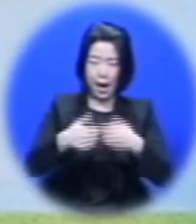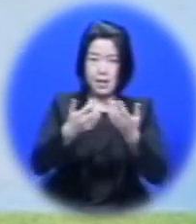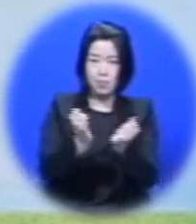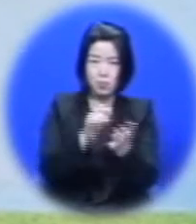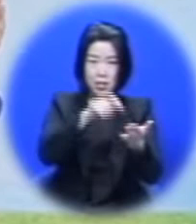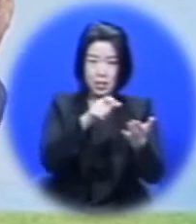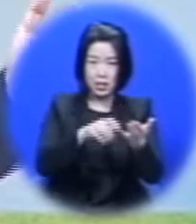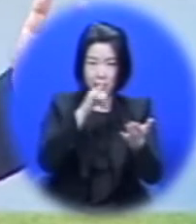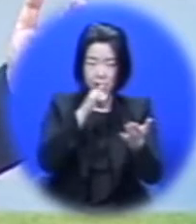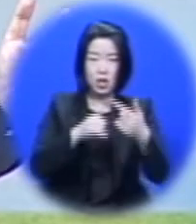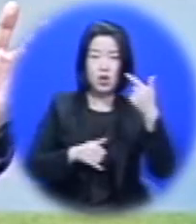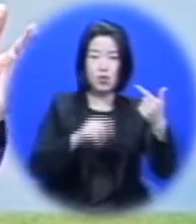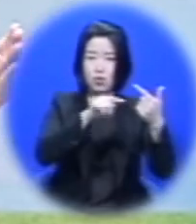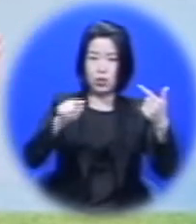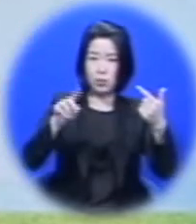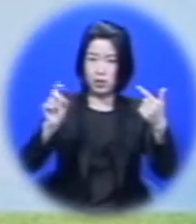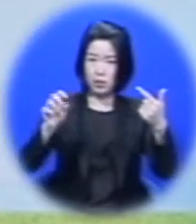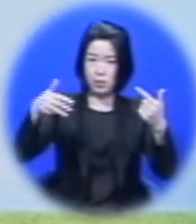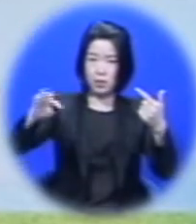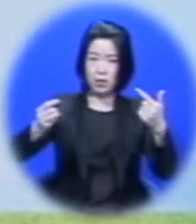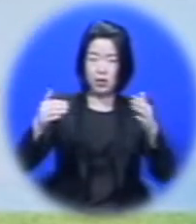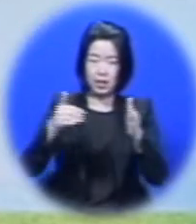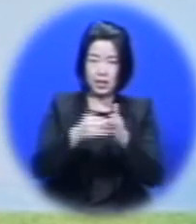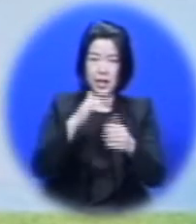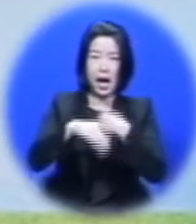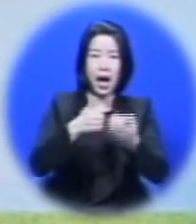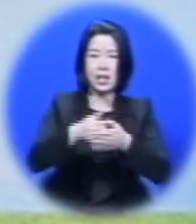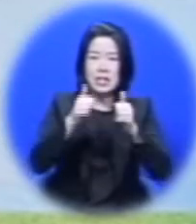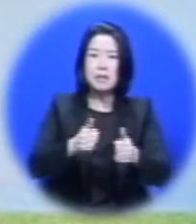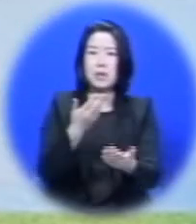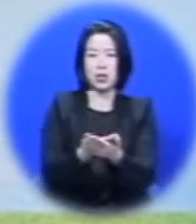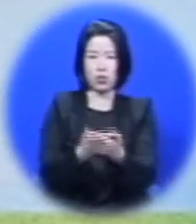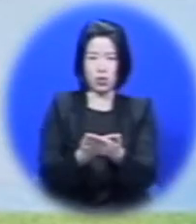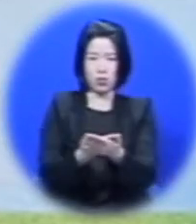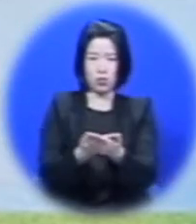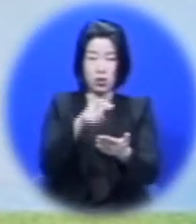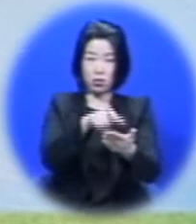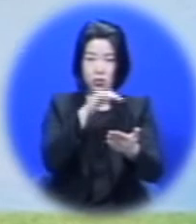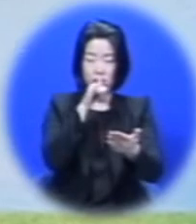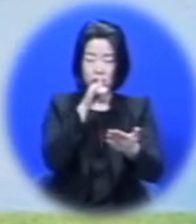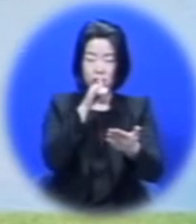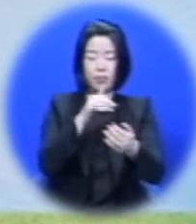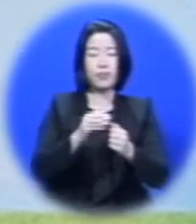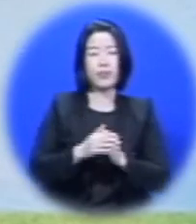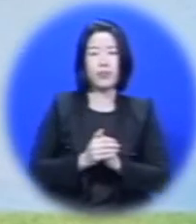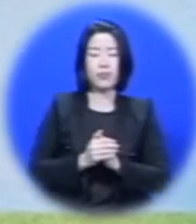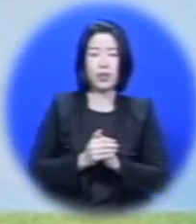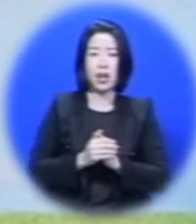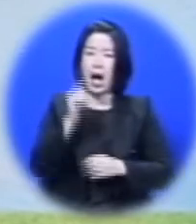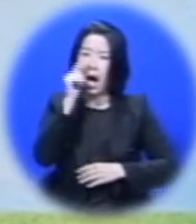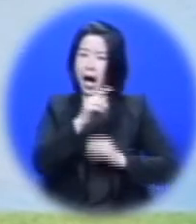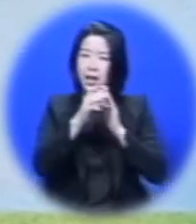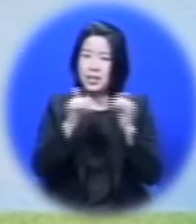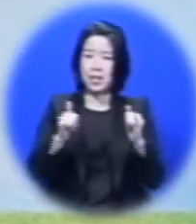있는 6절부터 10절까지가 하나님 심판해 주세요라는 겁니다. 하나님 심판해 주세요.